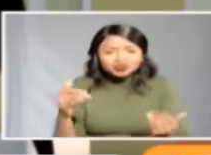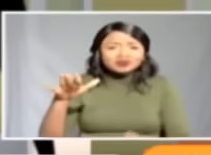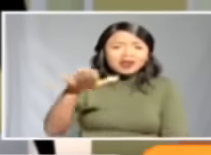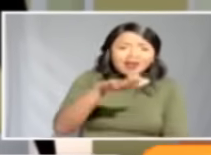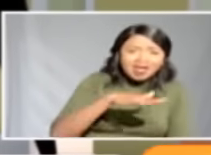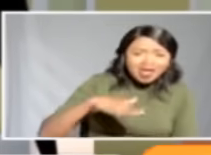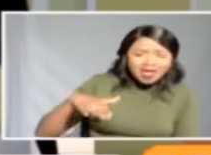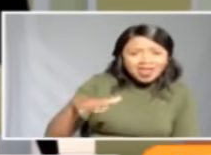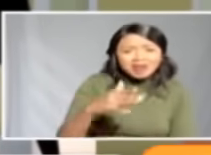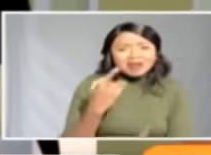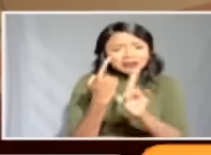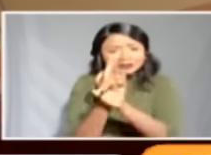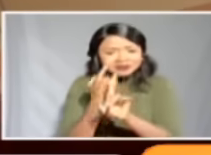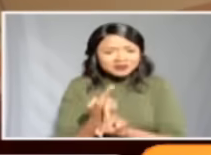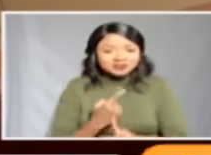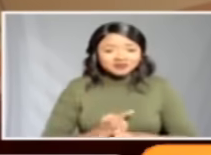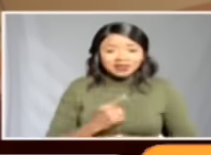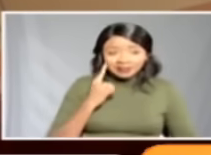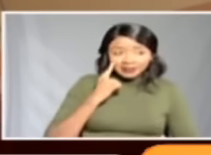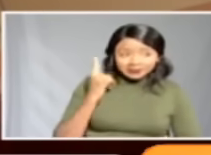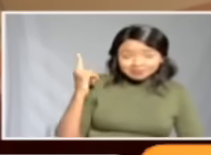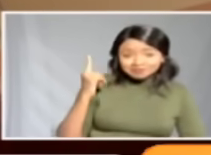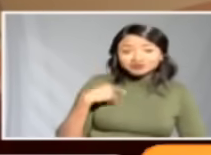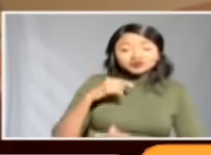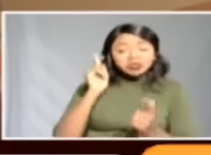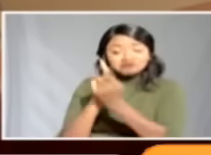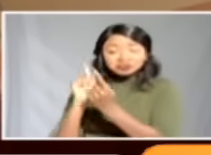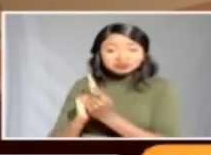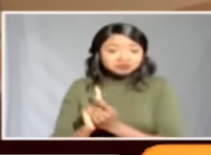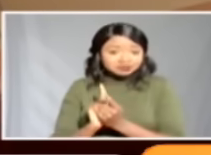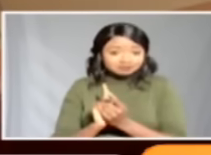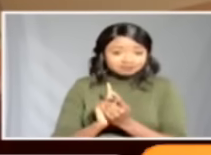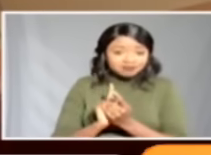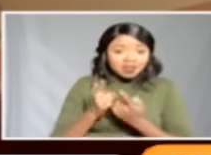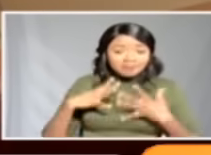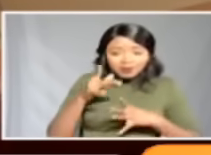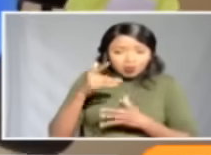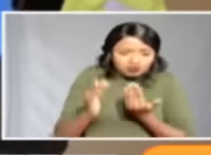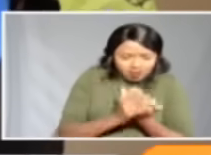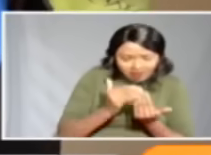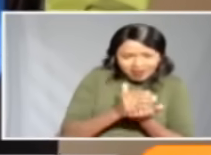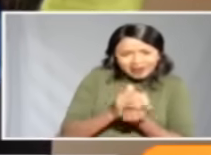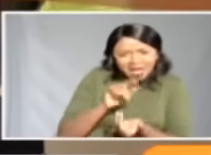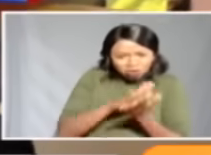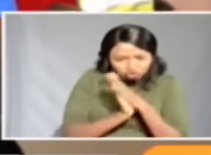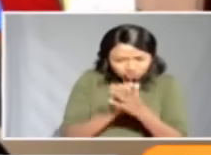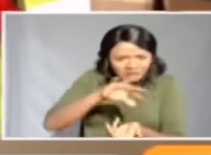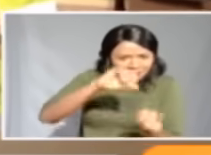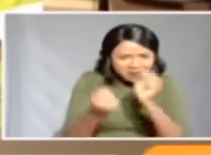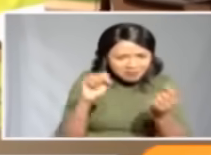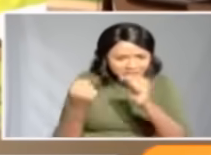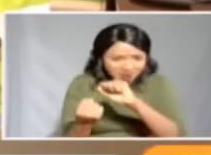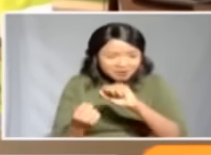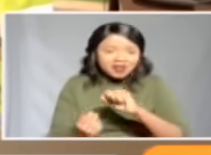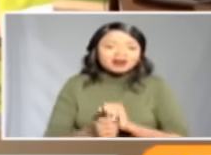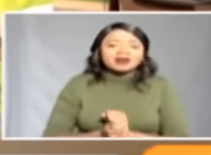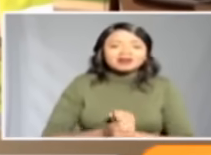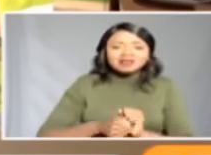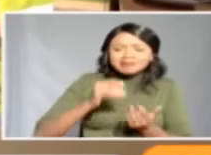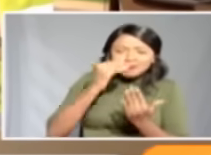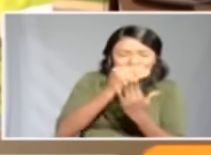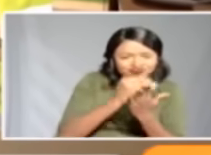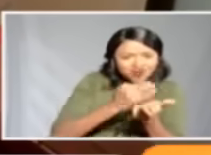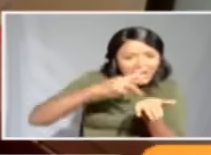ya kuabudu. Vituo viwili ambavyo tuliwasiliana navyo vinavyoshughulikia masuala ya unyanyasaji wa kijamii, rekodi